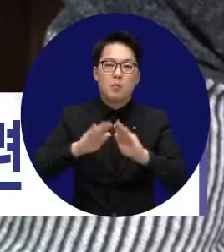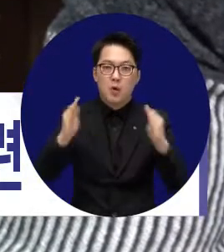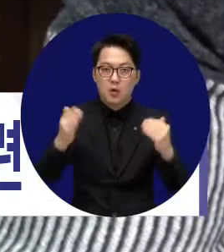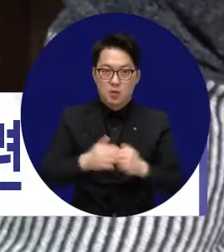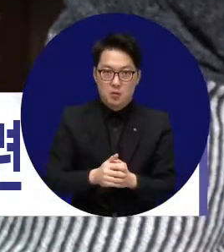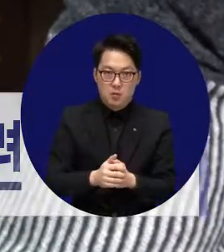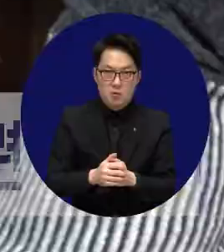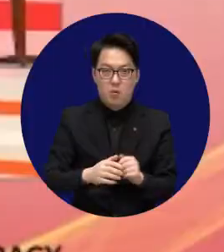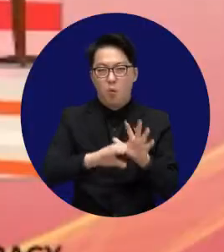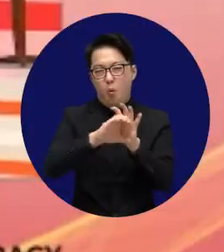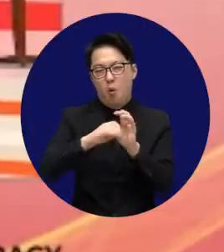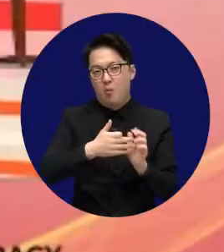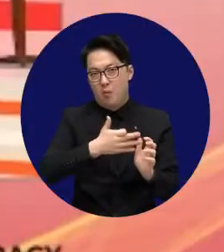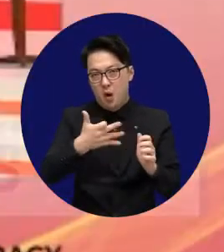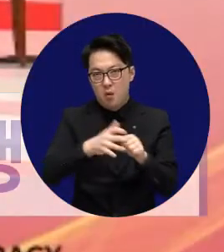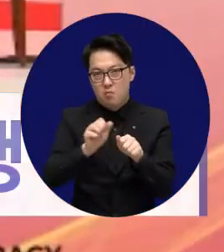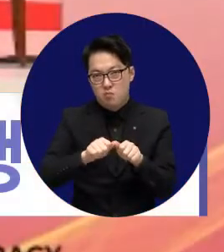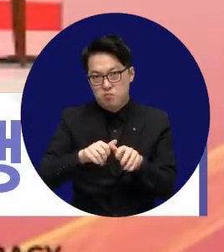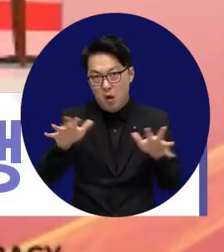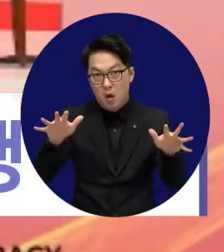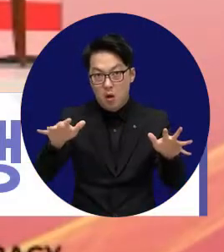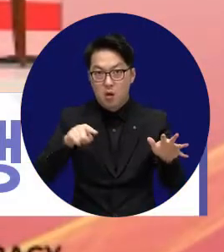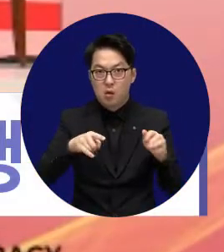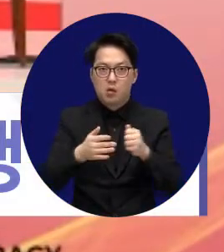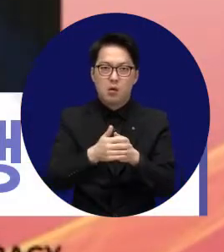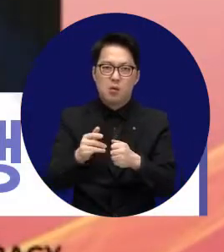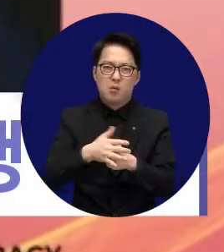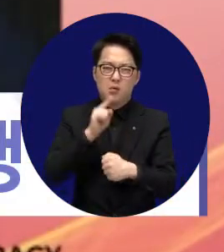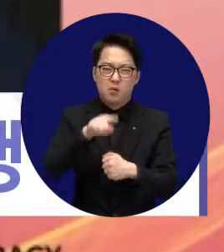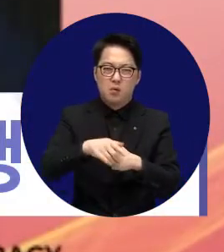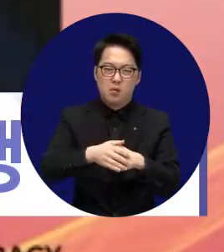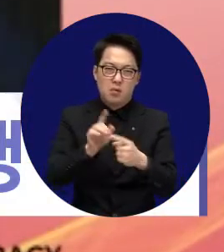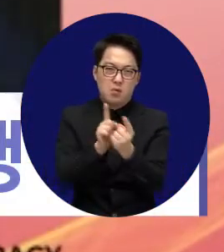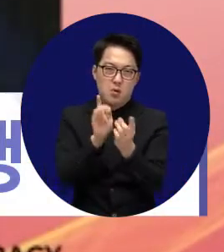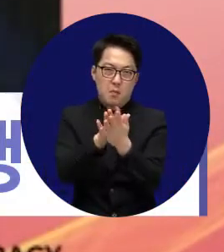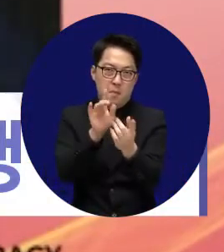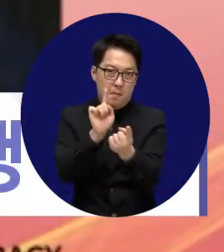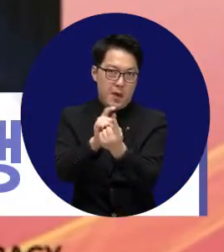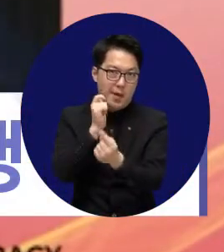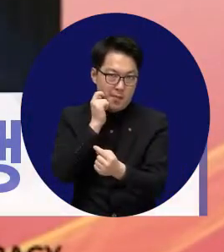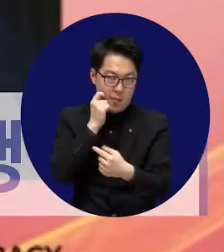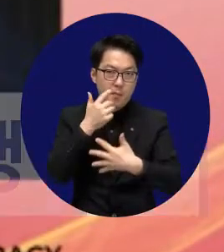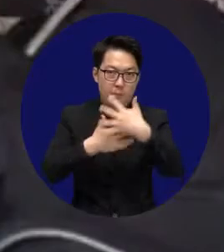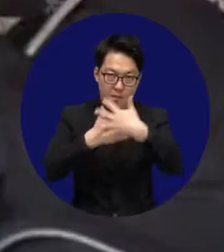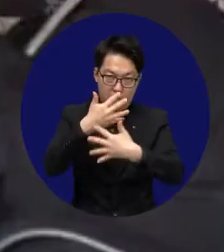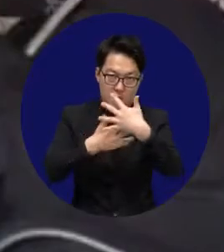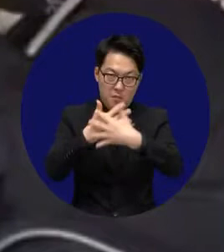마련됐는데요. 전 세계적으로 코로나19가 확산됨에 따라 온라인으로 진행됐습니다.